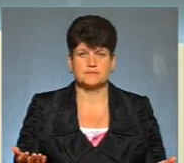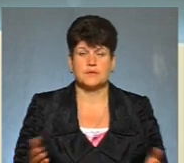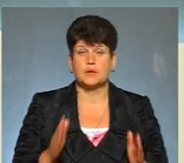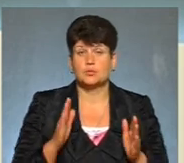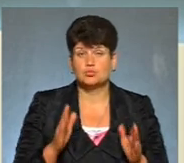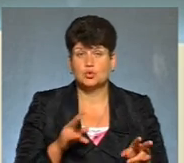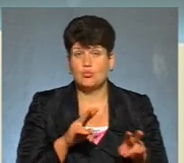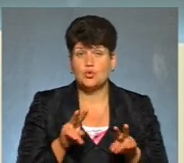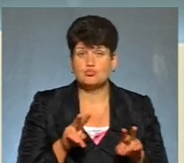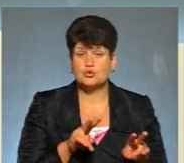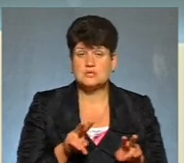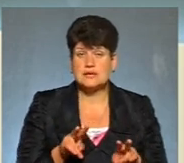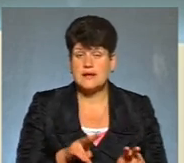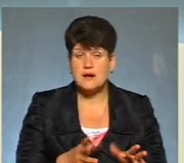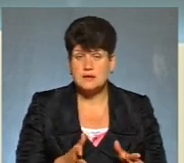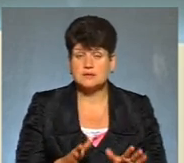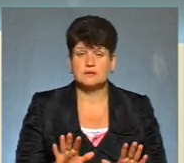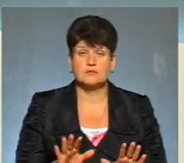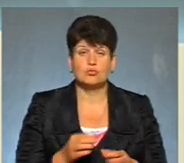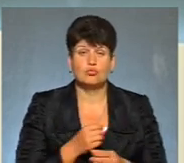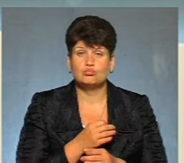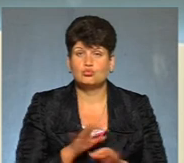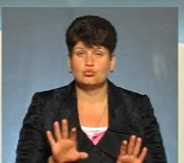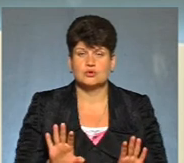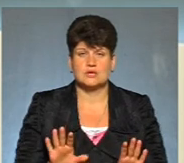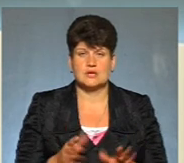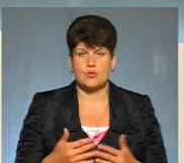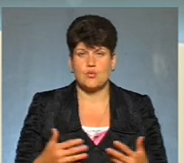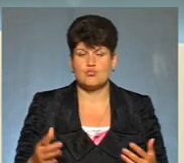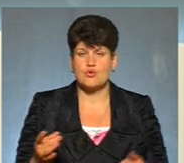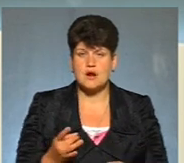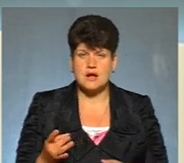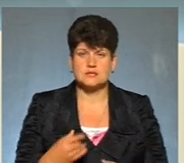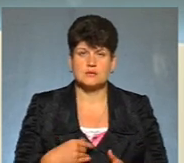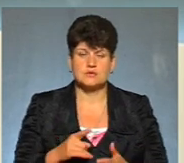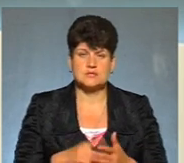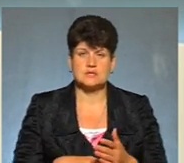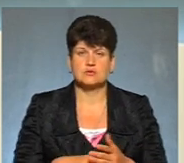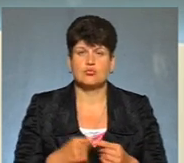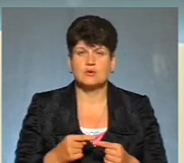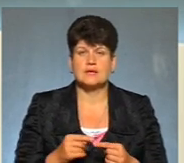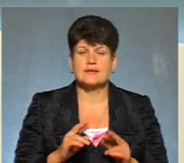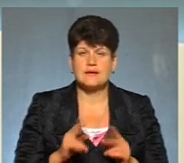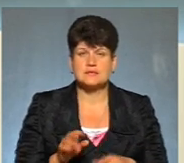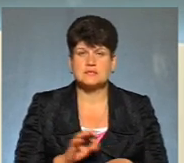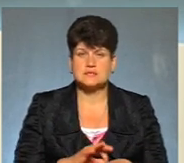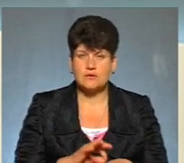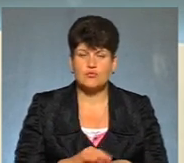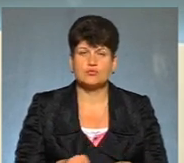Будемо спостерігати. В усякому разі, я мушу запевнити, що як за захворюваністю, так і